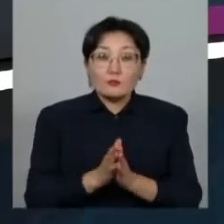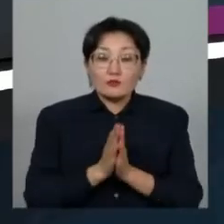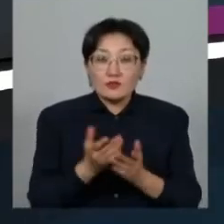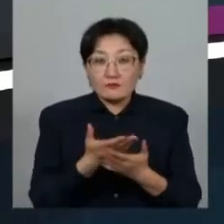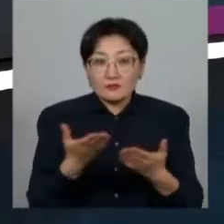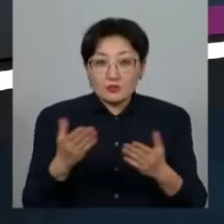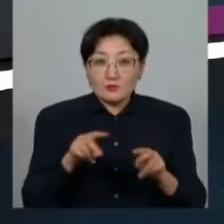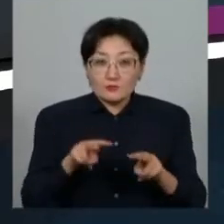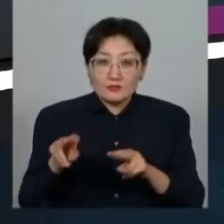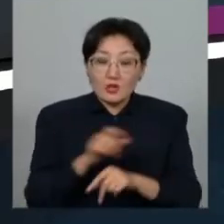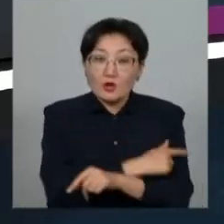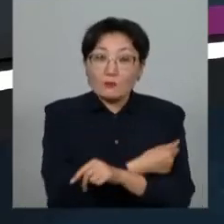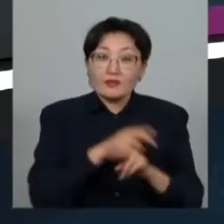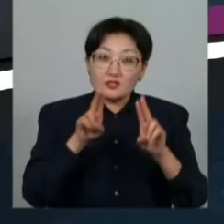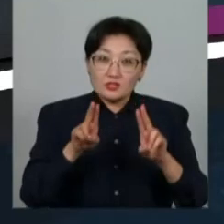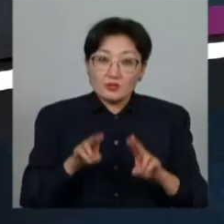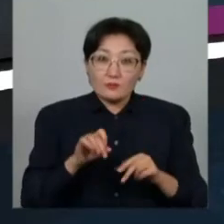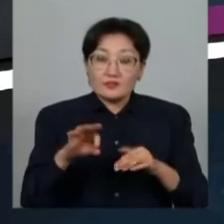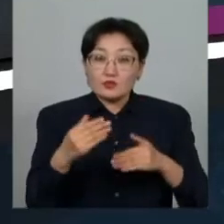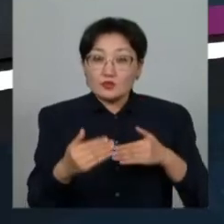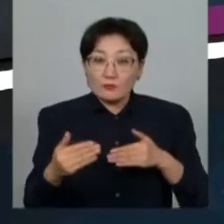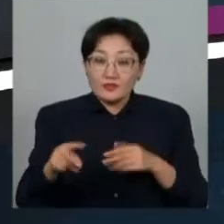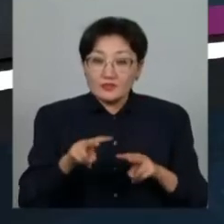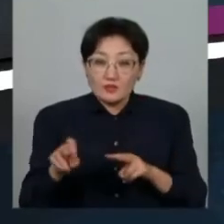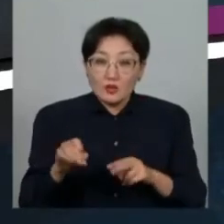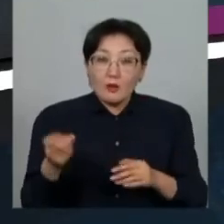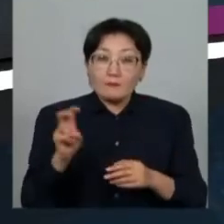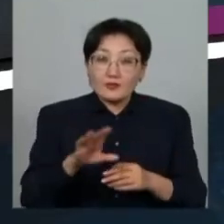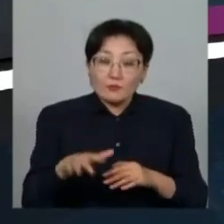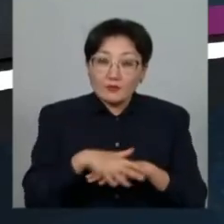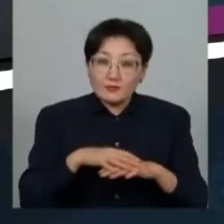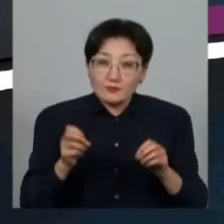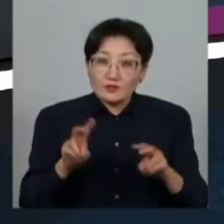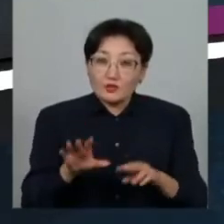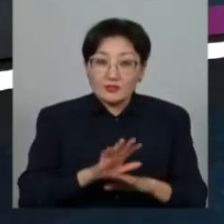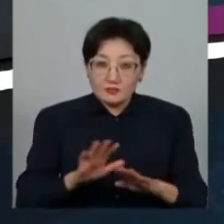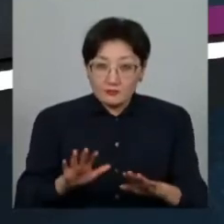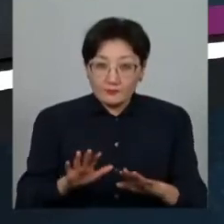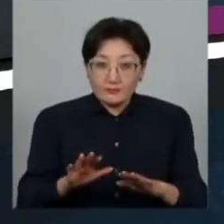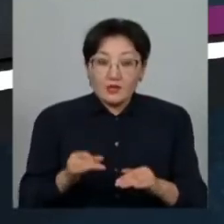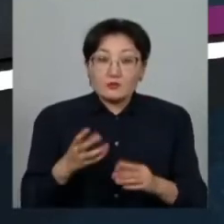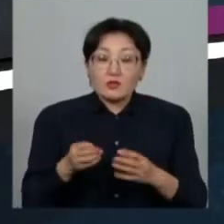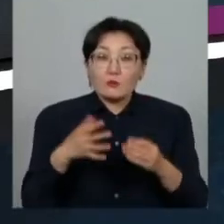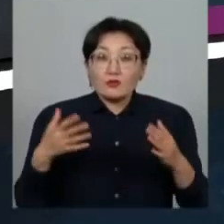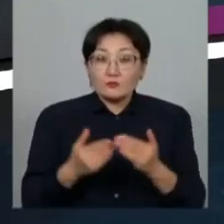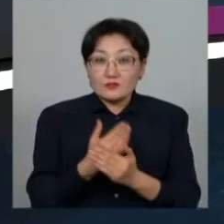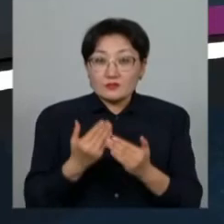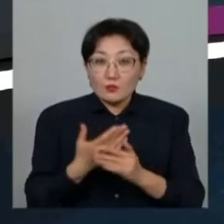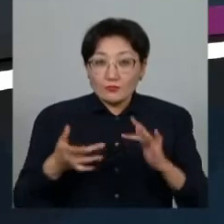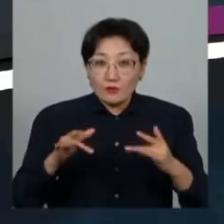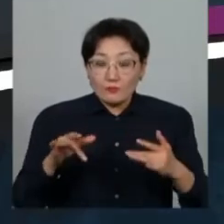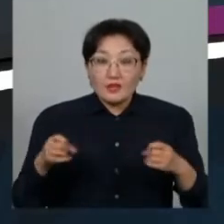убедительно просим вас соблюдать масочный режим, социальное дистанцирование и посещение мест массового скопления людей. Еще больше новостей ищите на